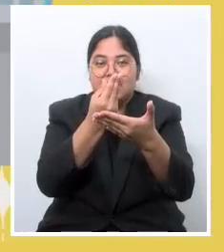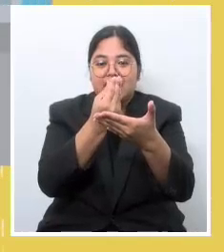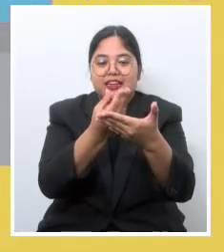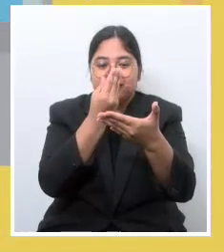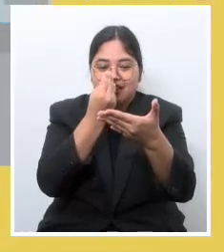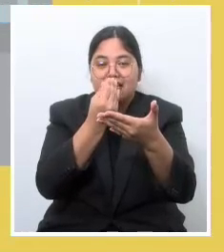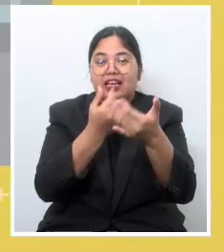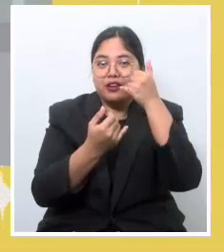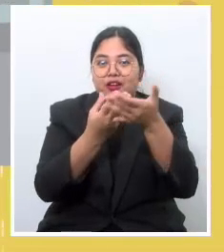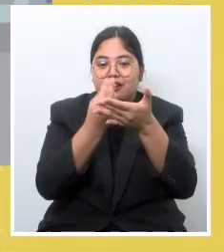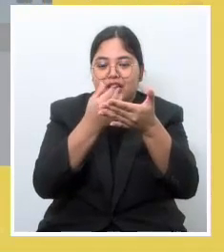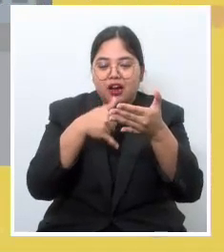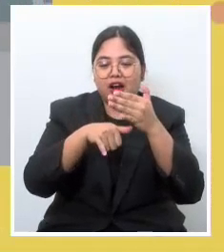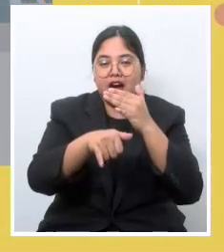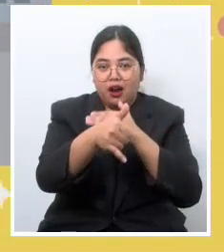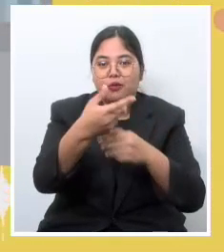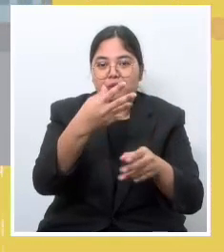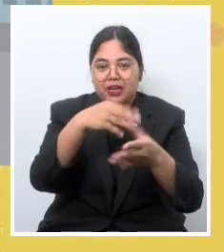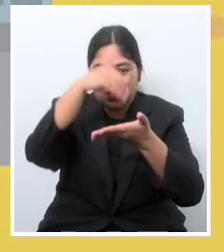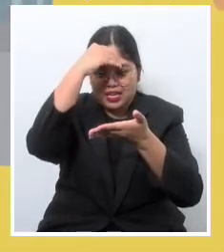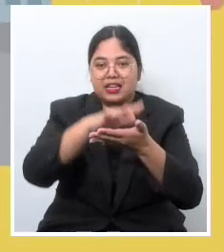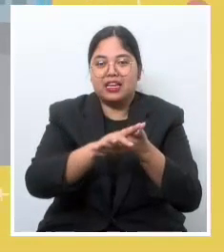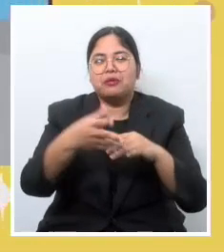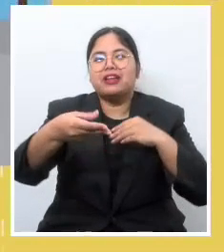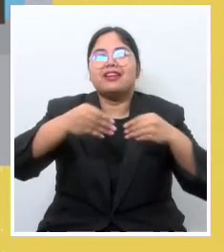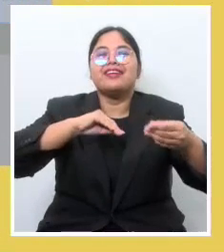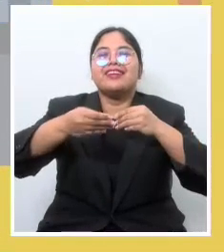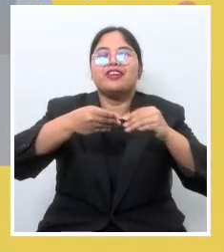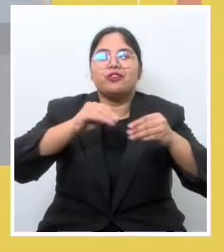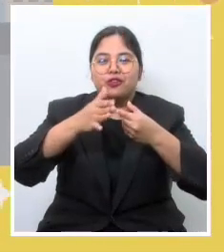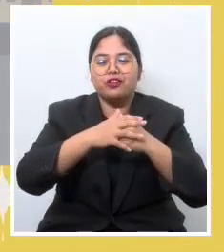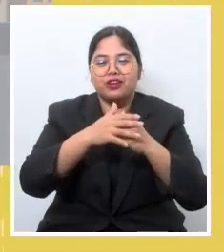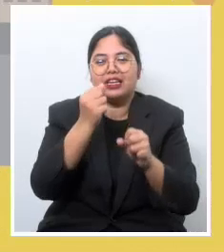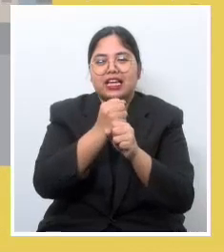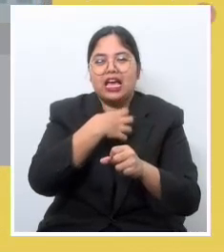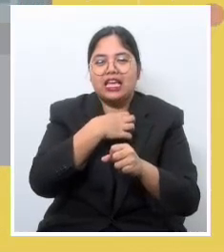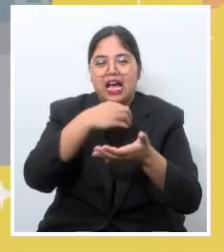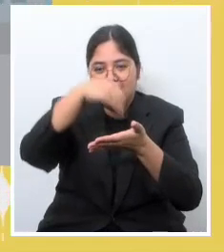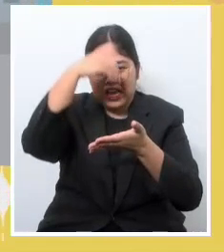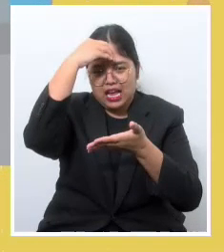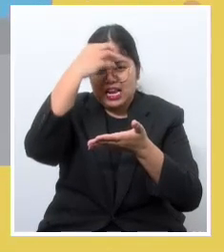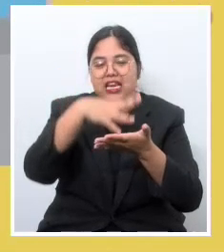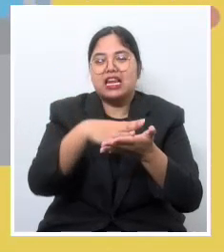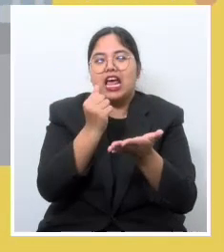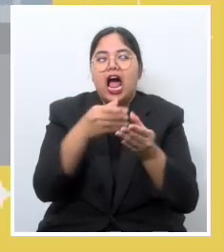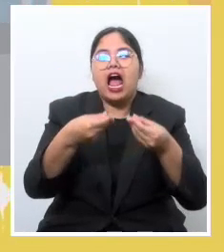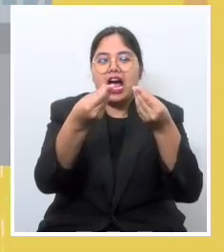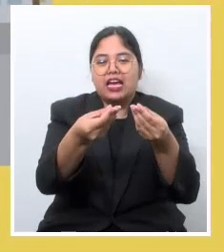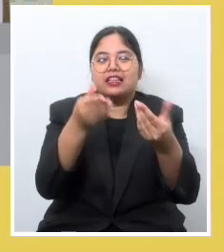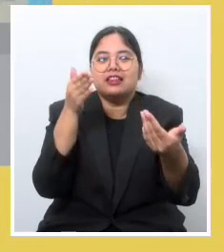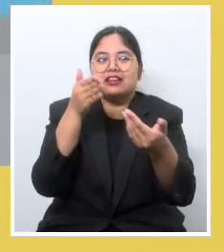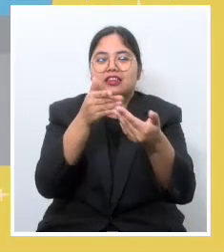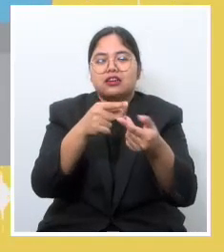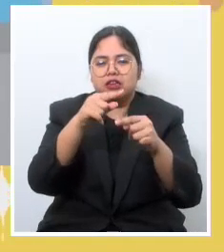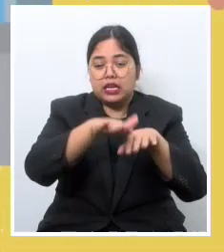ได้ให้โรงเรียนไปหาการศึกษายืดหยุ่นตอบโจทย์ชีวิตโครงการเชิงรุกที่จะพาการเรียนรู้วุฒิการศึกษาไปให้ถึงเด็กและเยาวชนที่